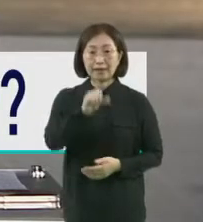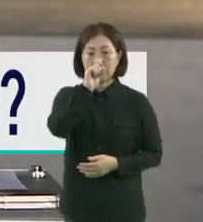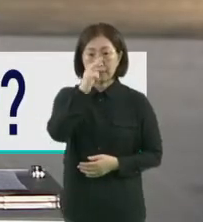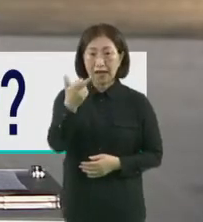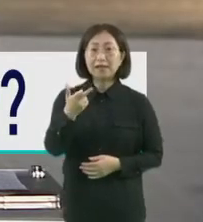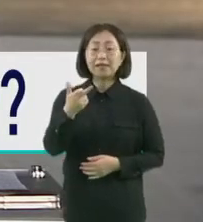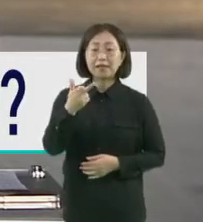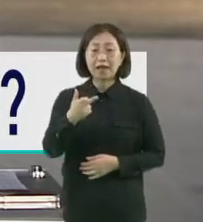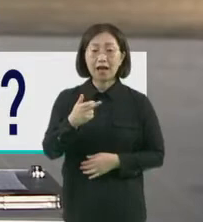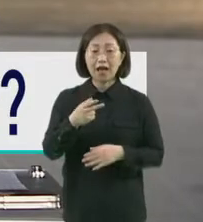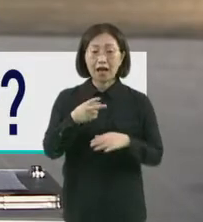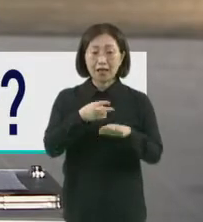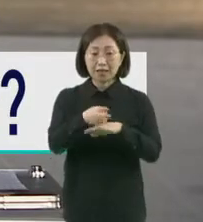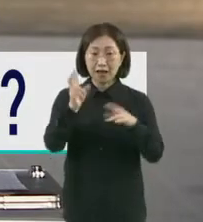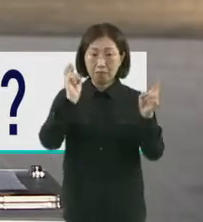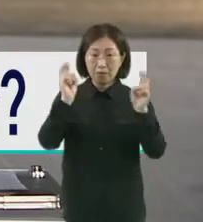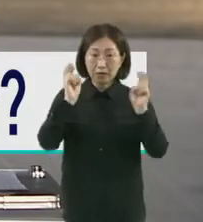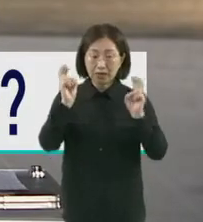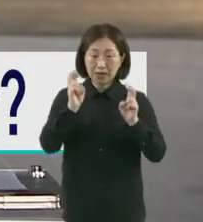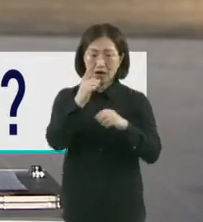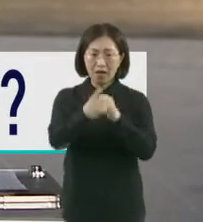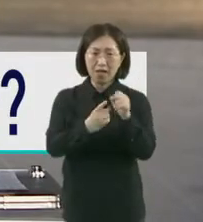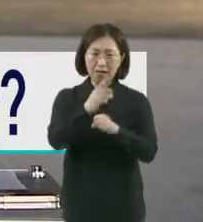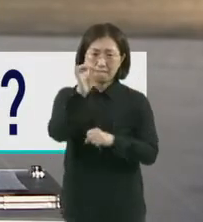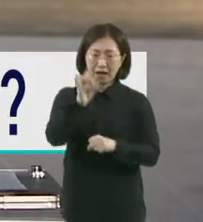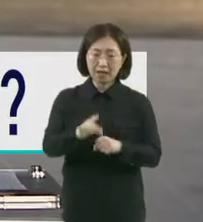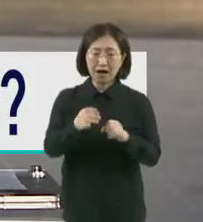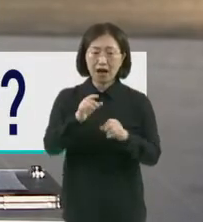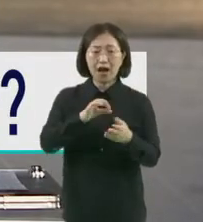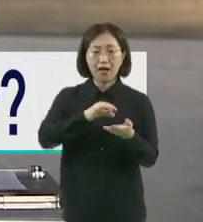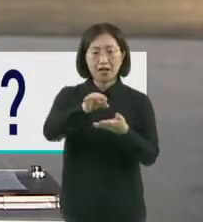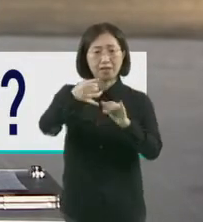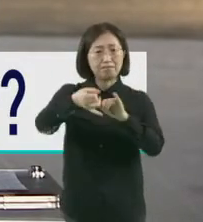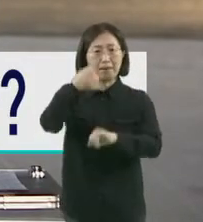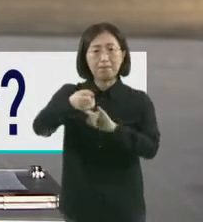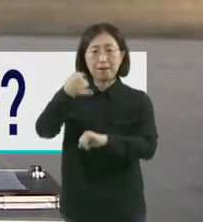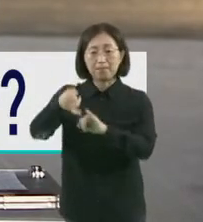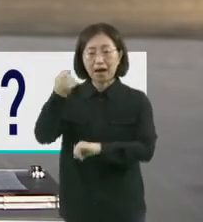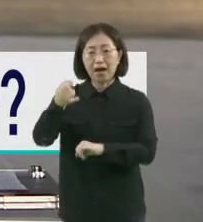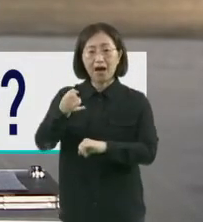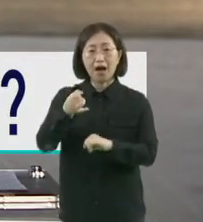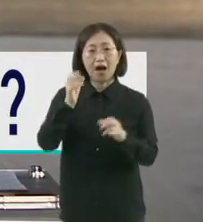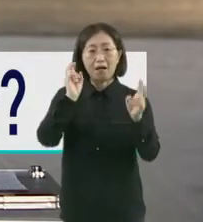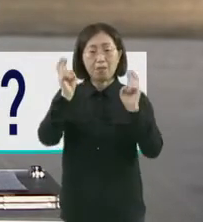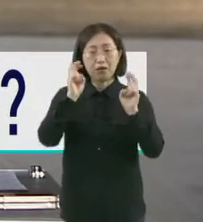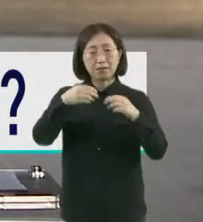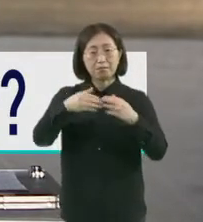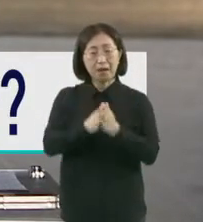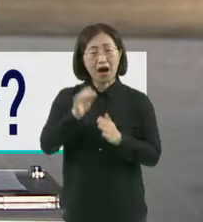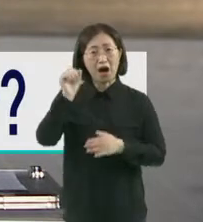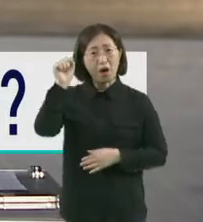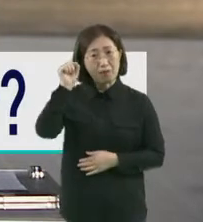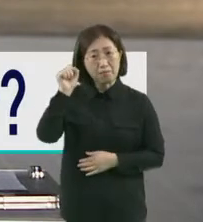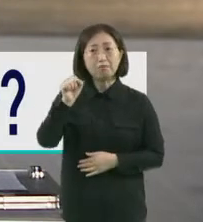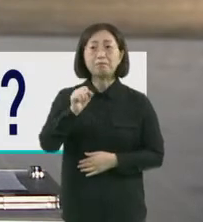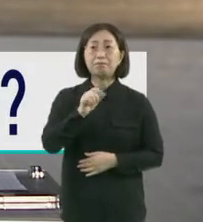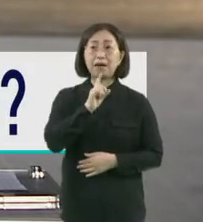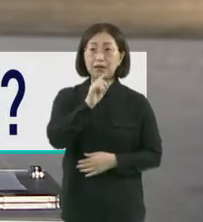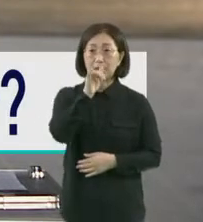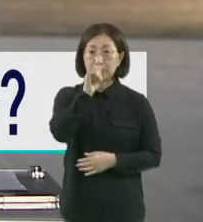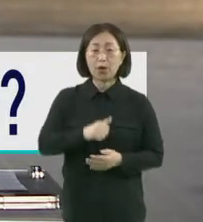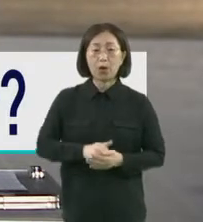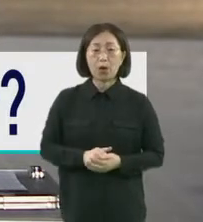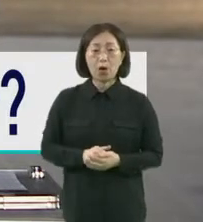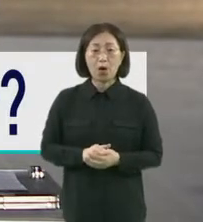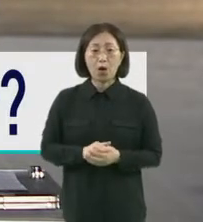서산시의 한 시내버스 업체에서 해마다 임금 체불이 반복되면서 버스 파업까지 거론되고 있습니다. 업체는